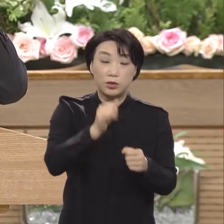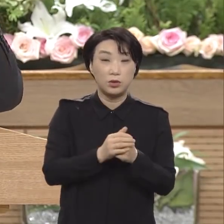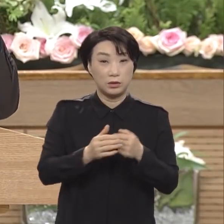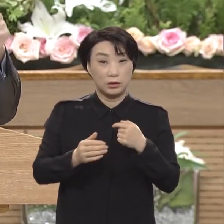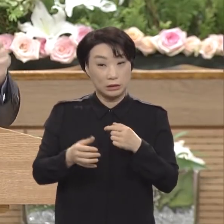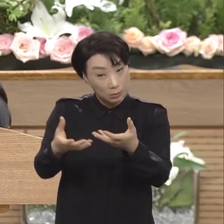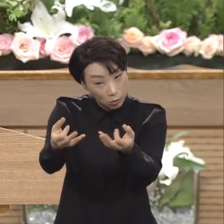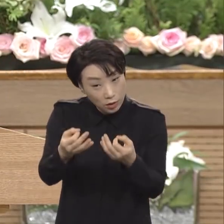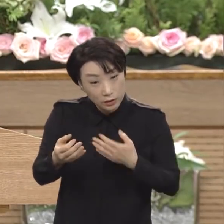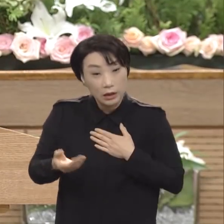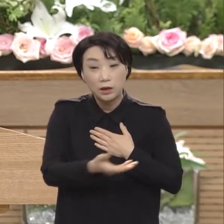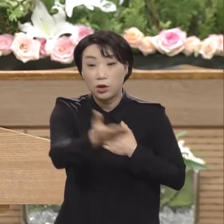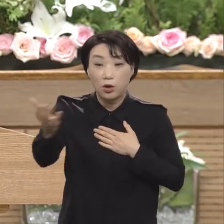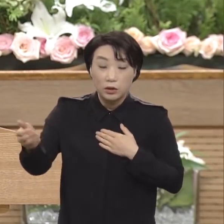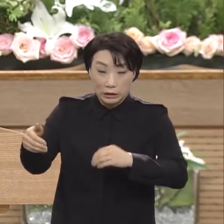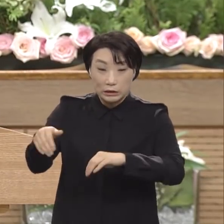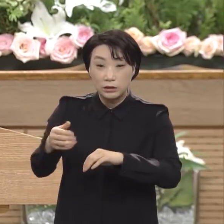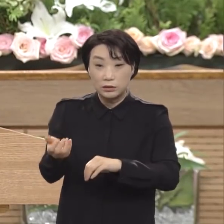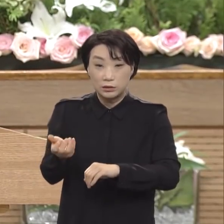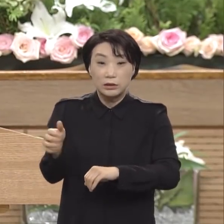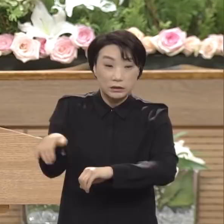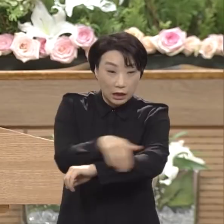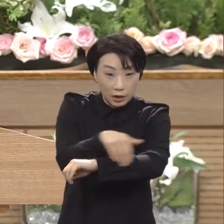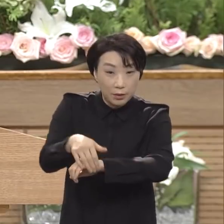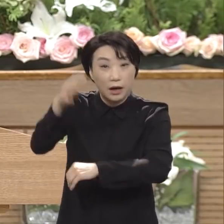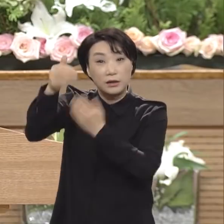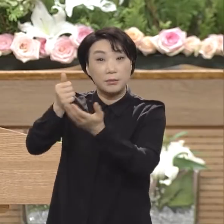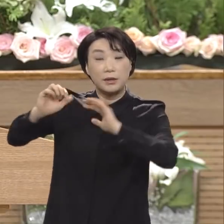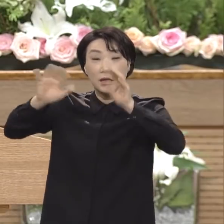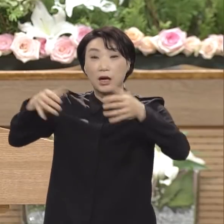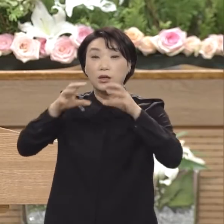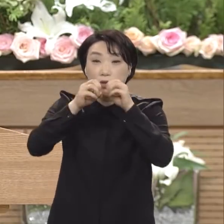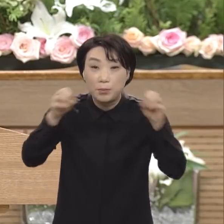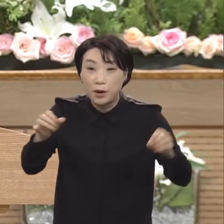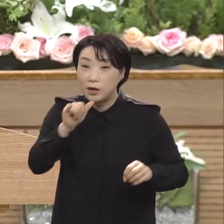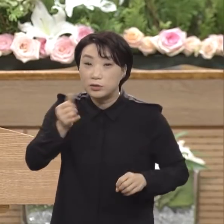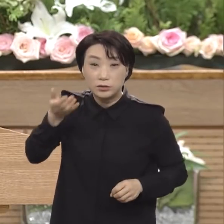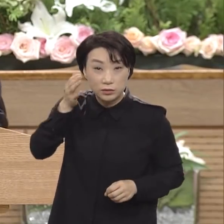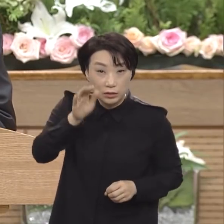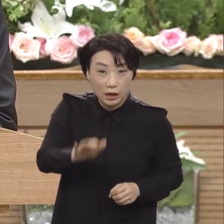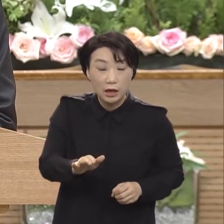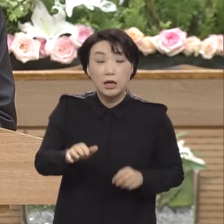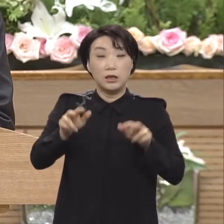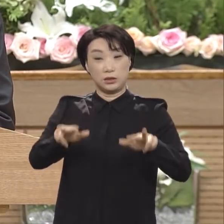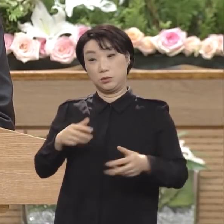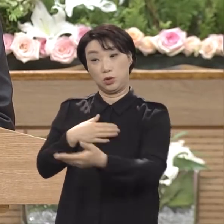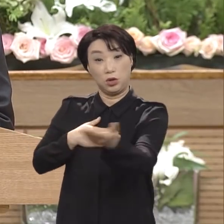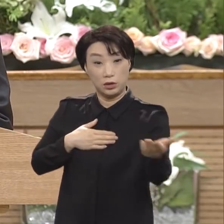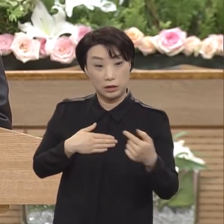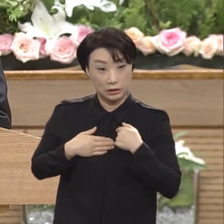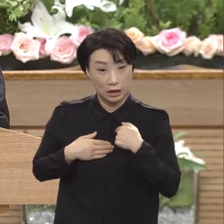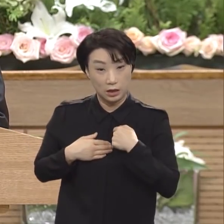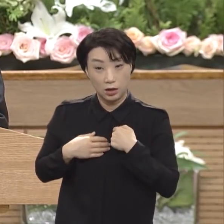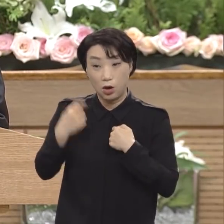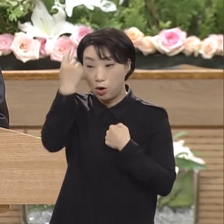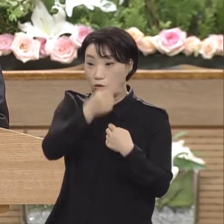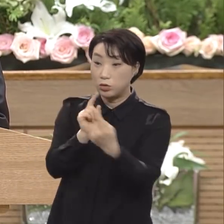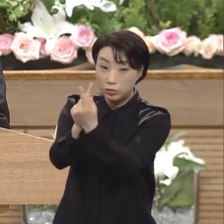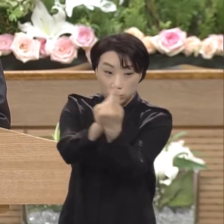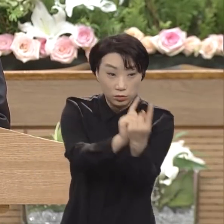중에 왕래하며 하나님의 나라를 전파했으나 지금은 너희가 다